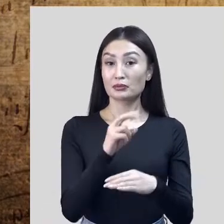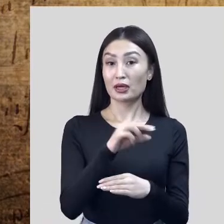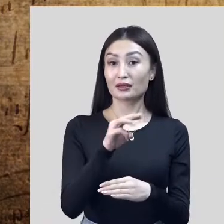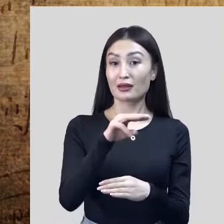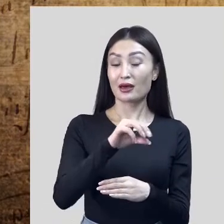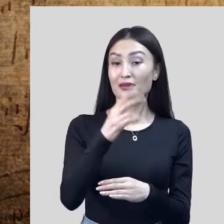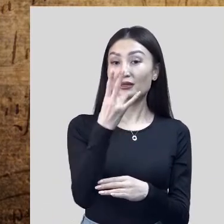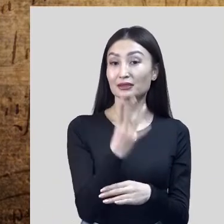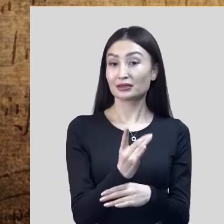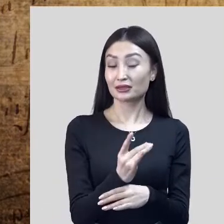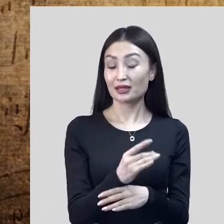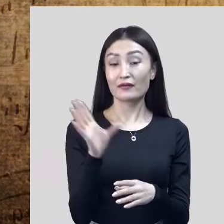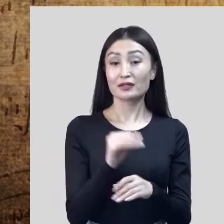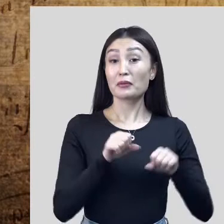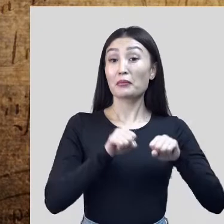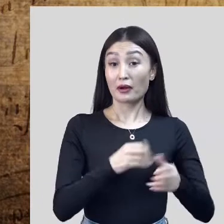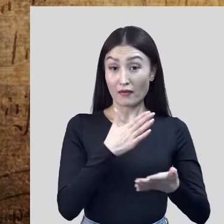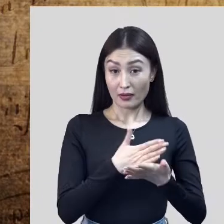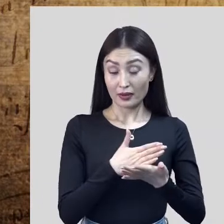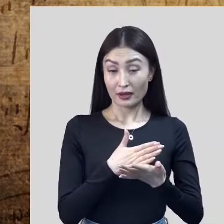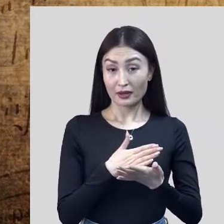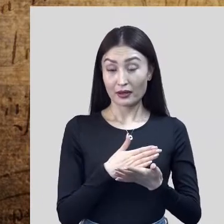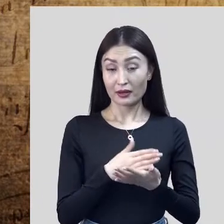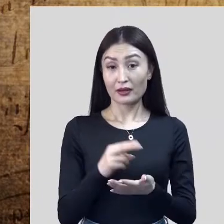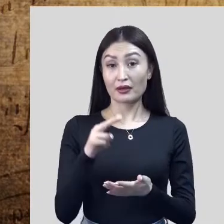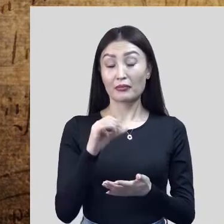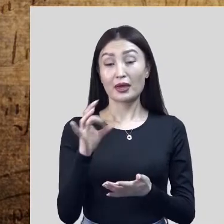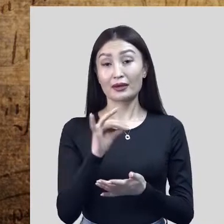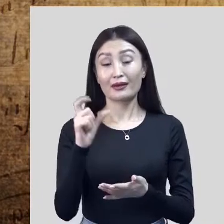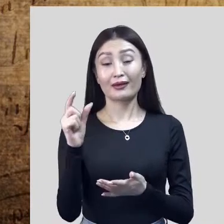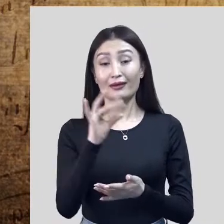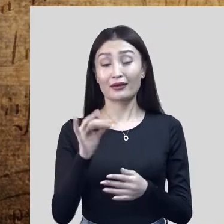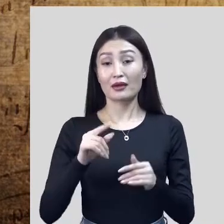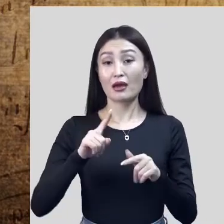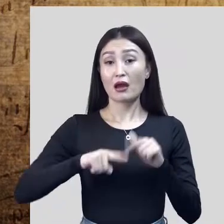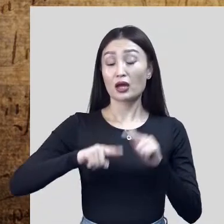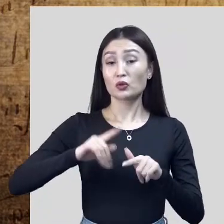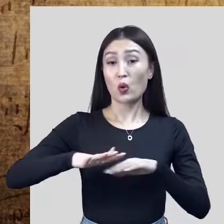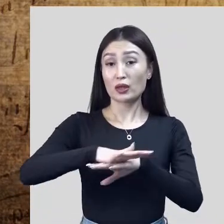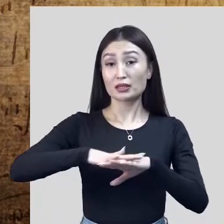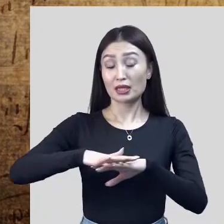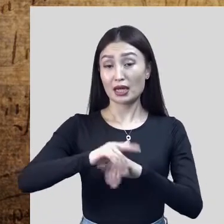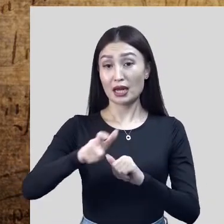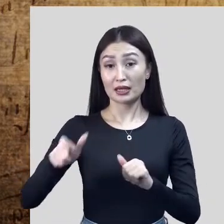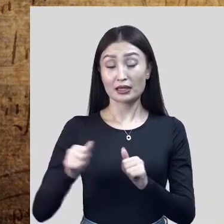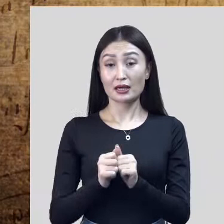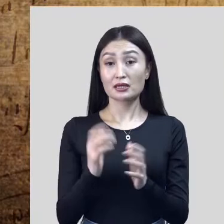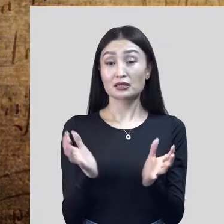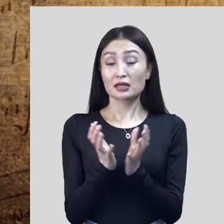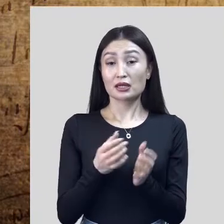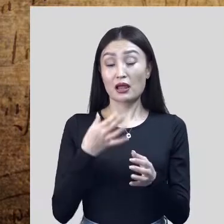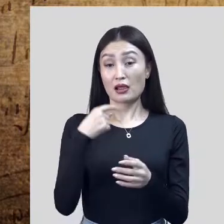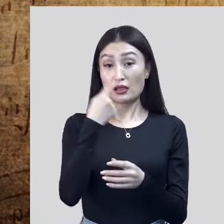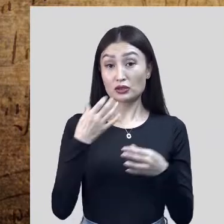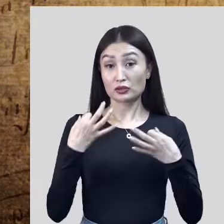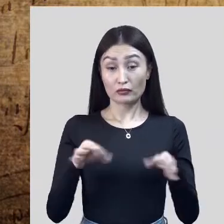спартанцев, они обладали всеми правами, периэки, коренное население Лаконики, которые сохранили личную